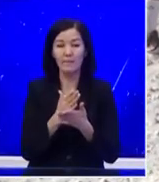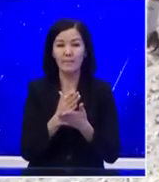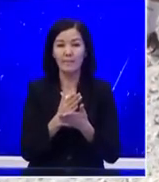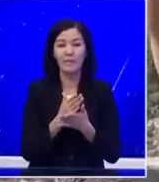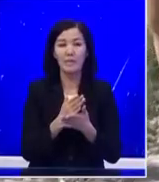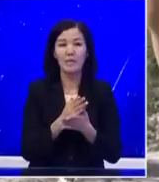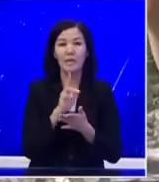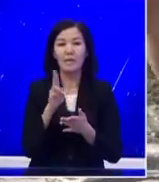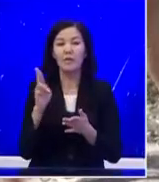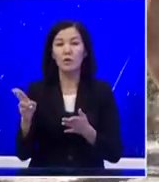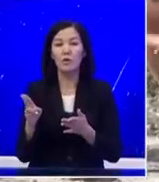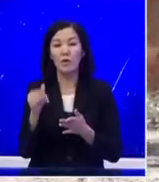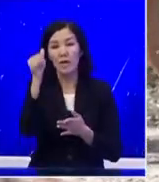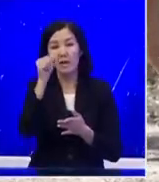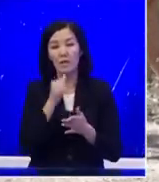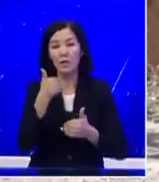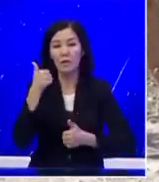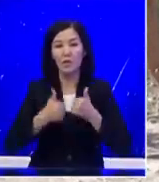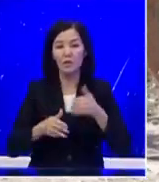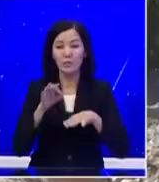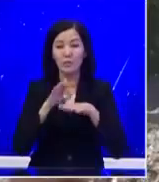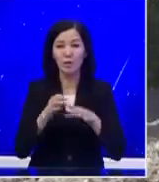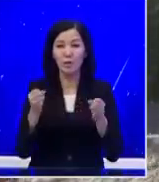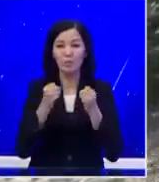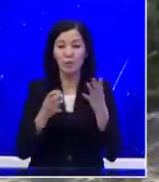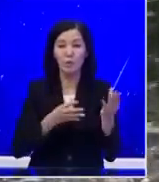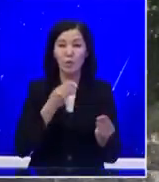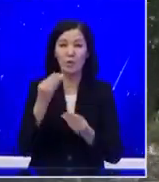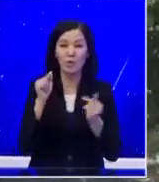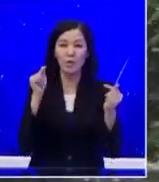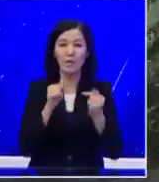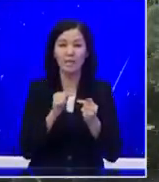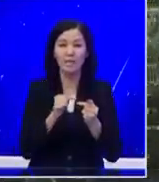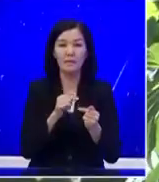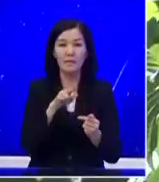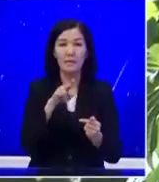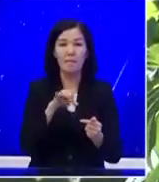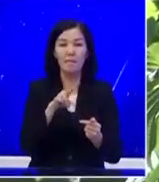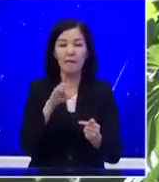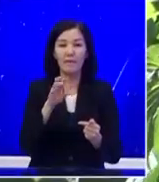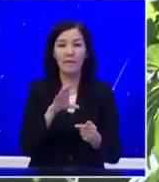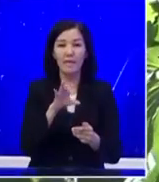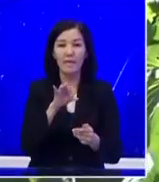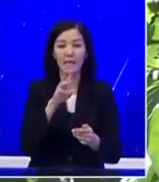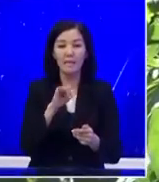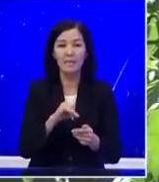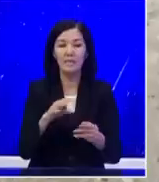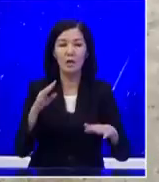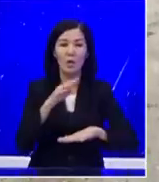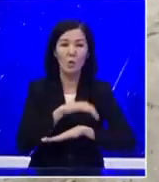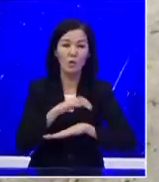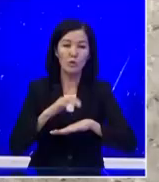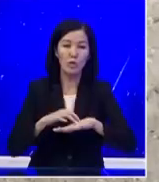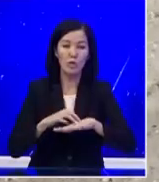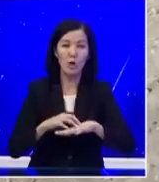чемпионаты 42 айына жоспарланып отыр. Олардың бұл спорттық ойындағы қарсыластары Павлодарлық Ертіс, Көкшетаулық Синегория командалары